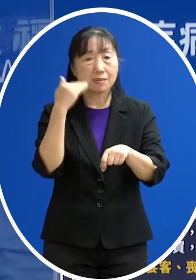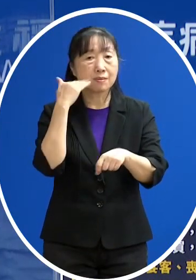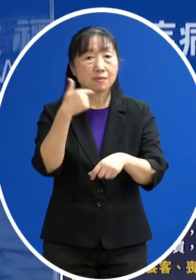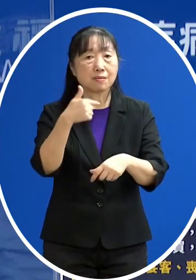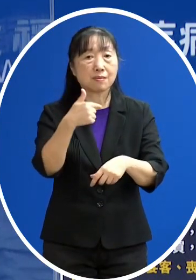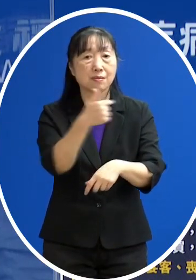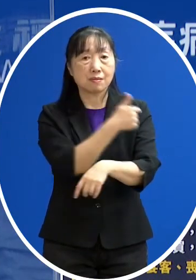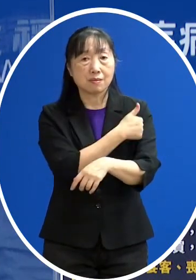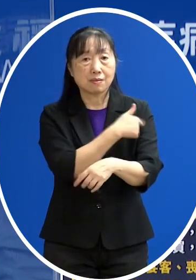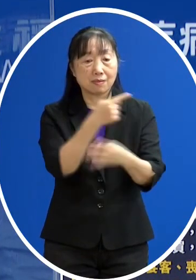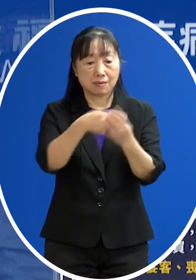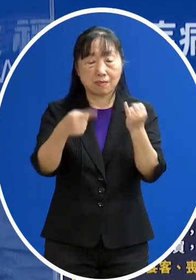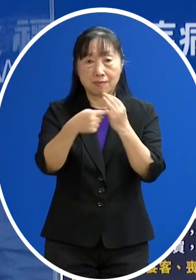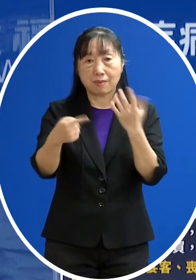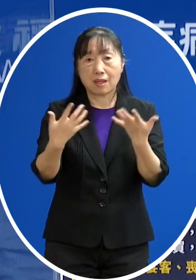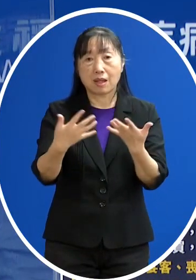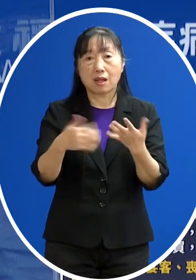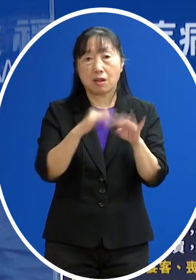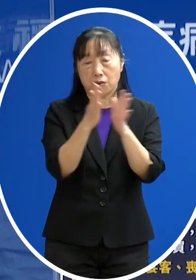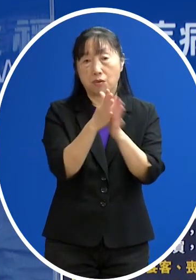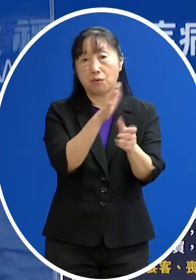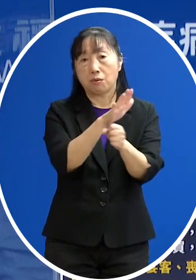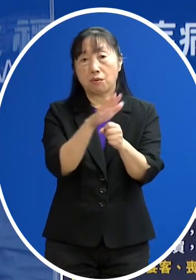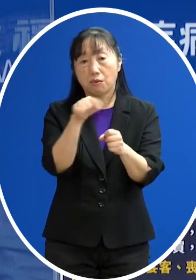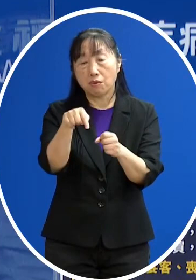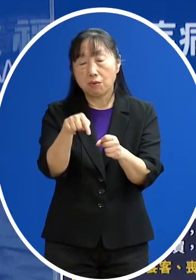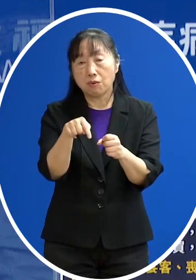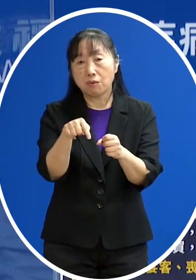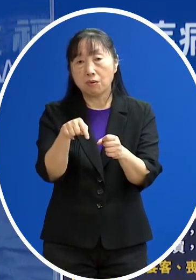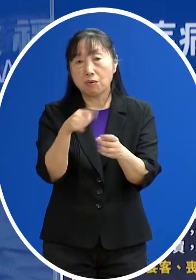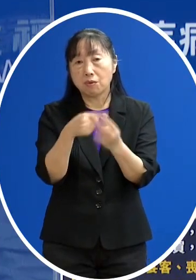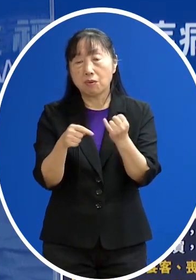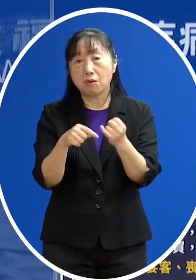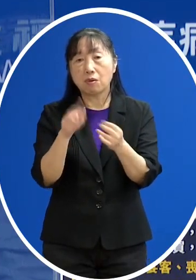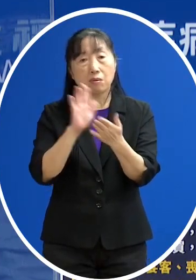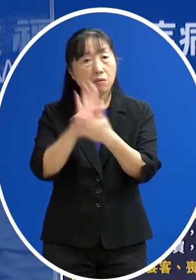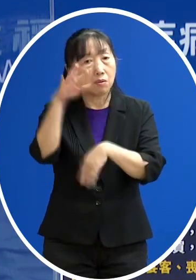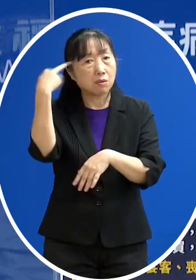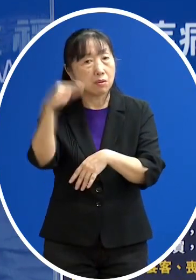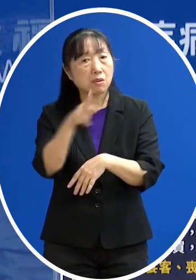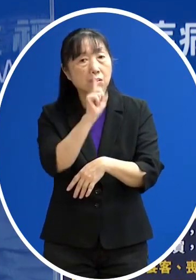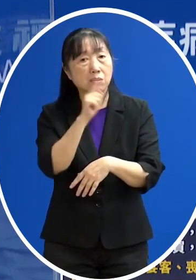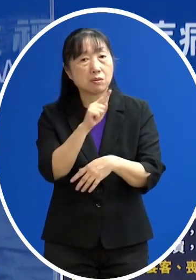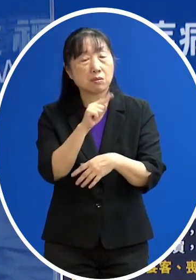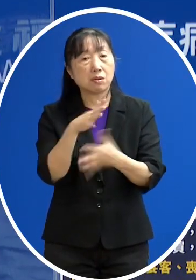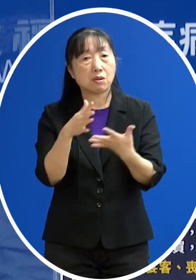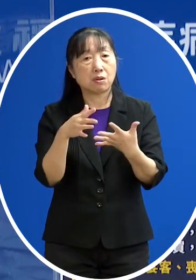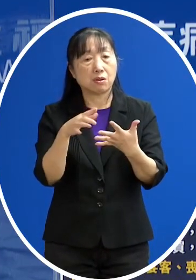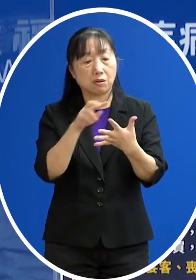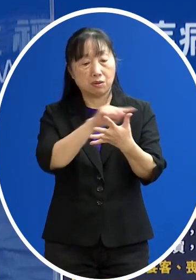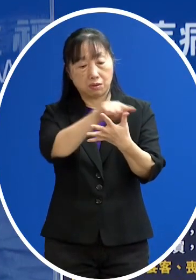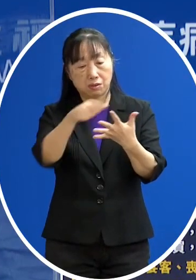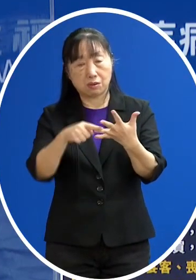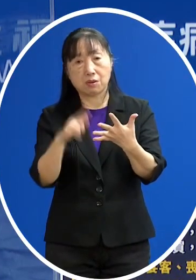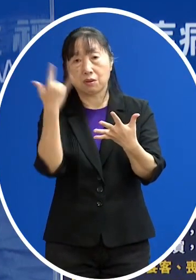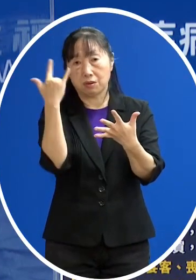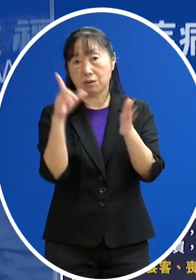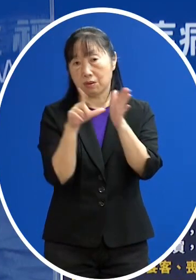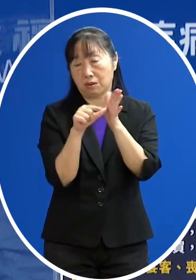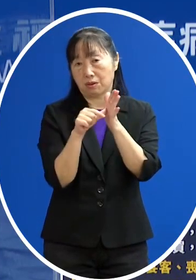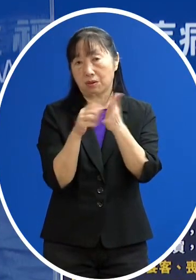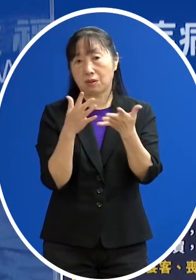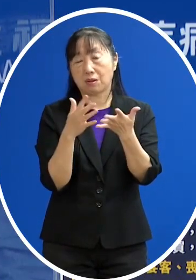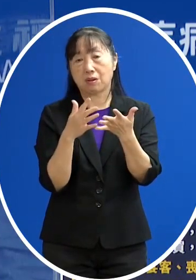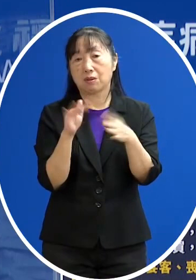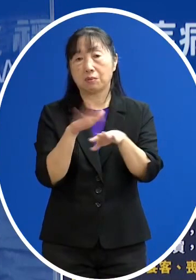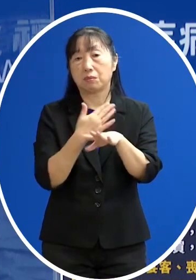然希望说能够及时的会比较多的量，所以我们大概以后大概不会在那种优先施打群的等候的时间，我